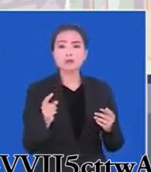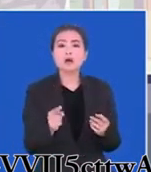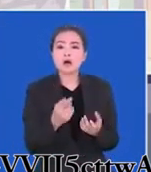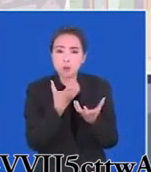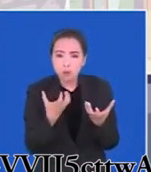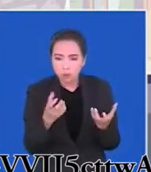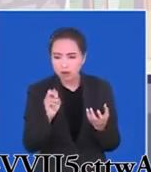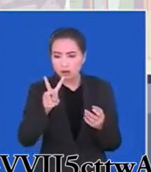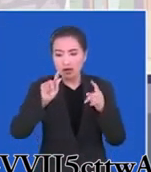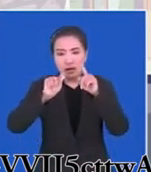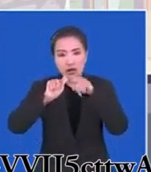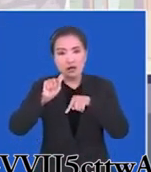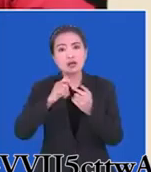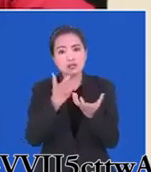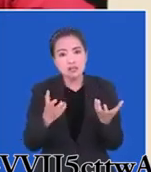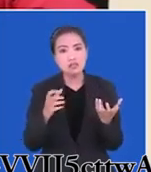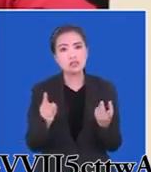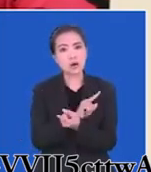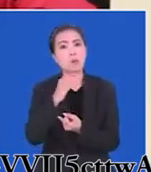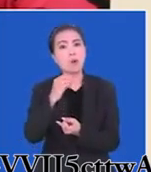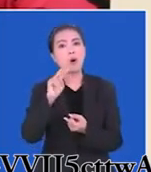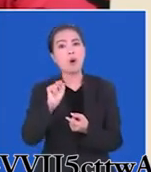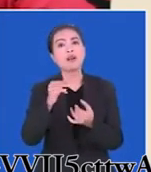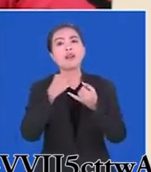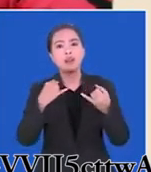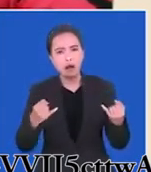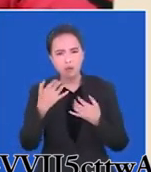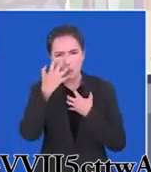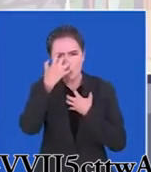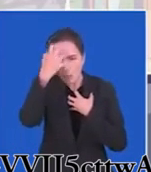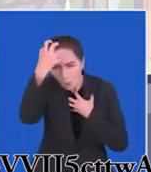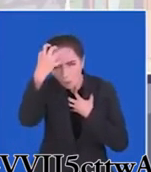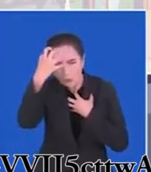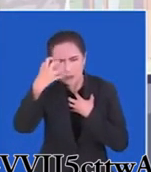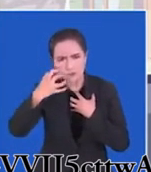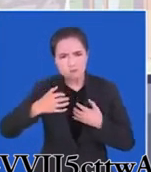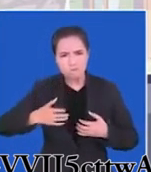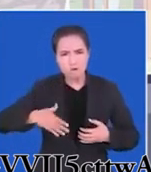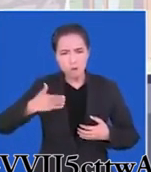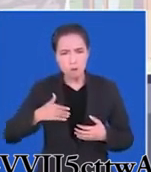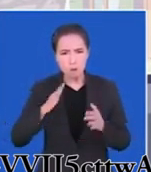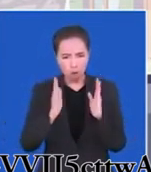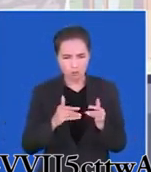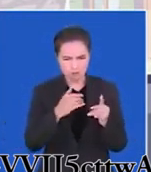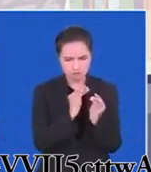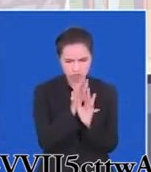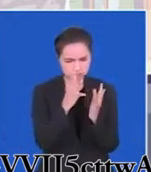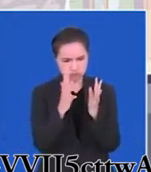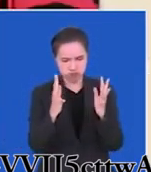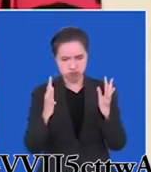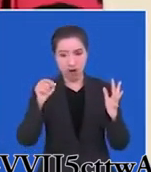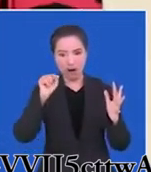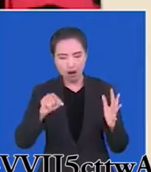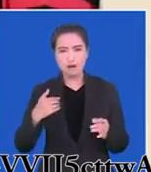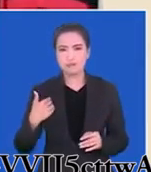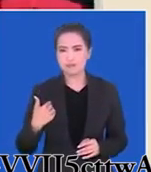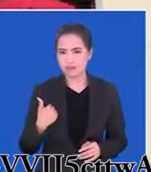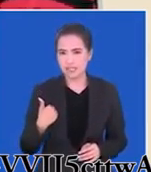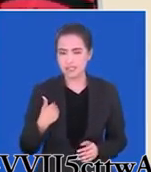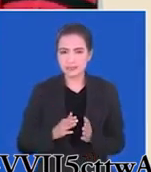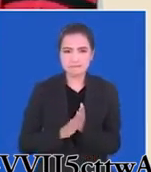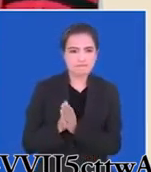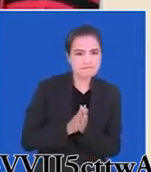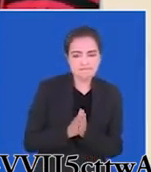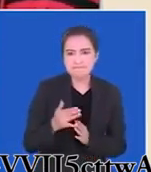นไลน์เนี่ยหลายๆครั้งหลายๆปัจจัยเนี่ยเราโกรธเราหัวร้อนเนี่ยมันเกิดจากคนมากมายที่มาอยู่ตรงหน้าเราบางทีมี